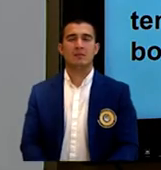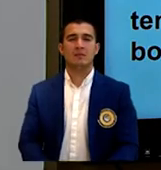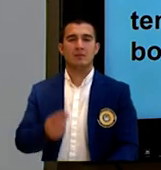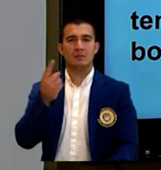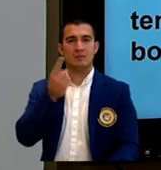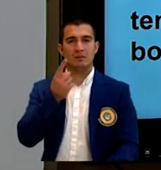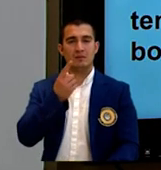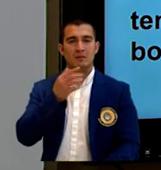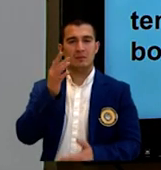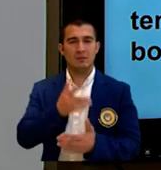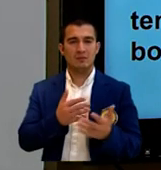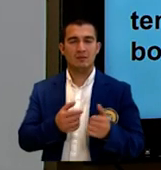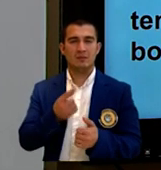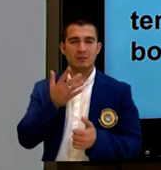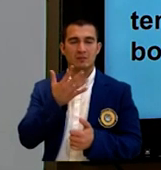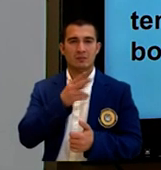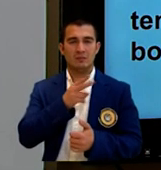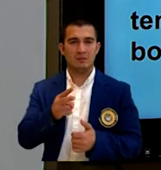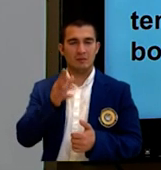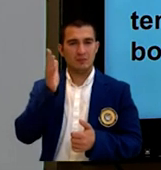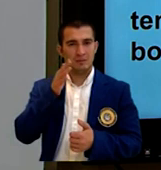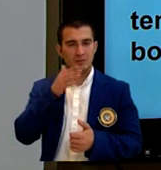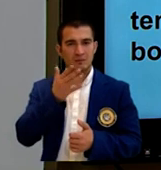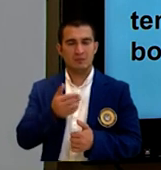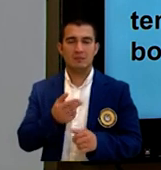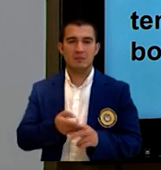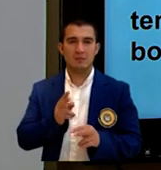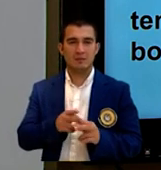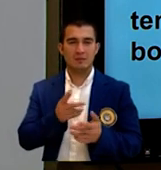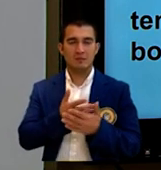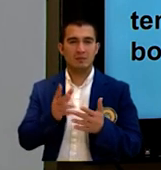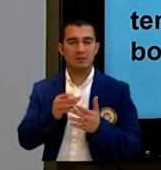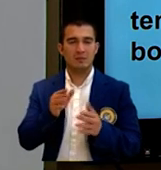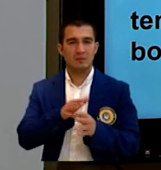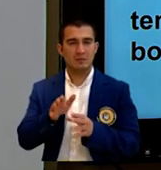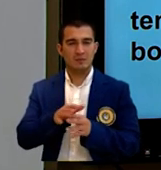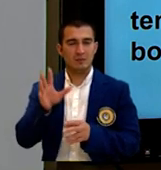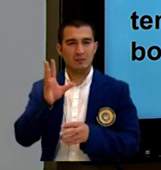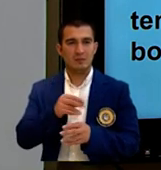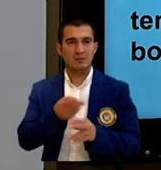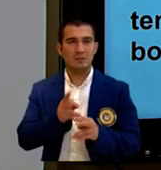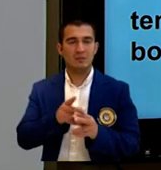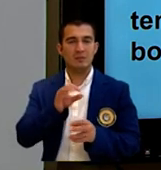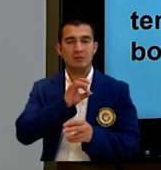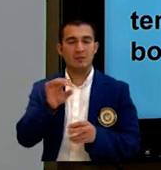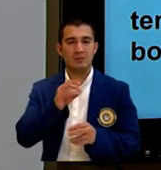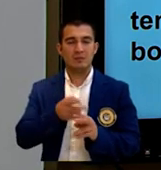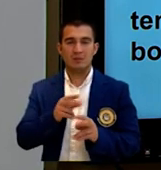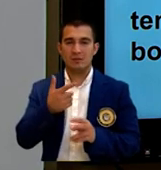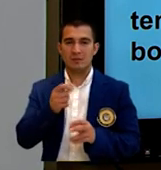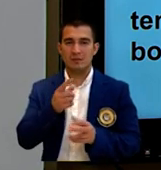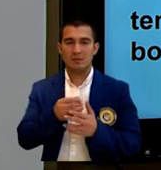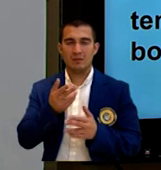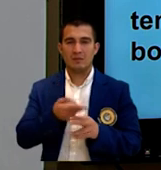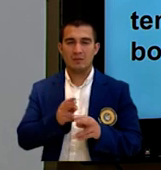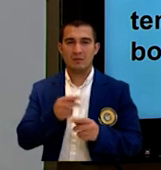Birinchi topshiriq 5 litrli idishda 2.4 ko'paytiruv 10 darajasi 24 ta gaz